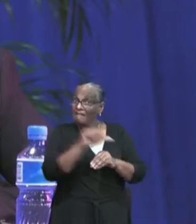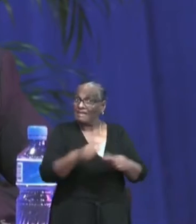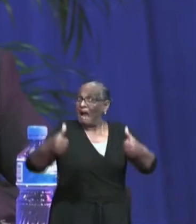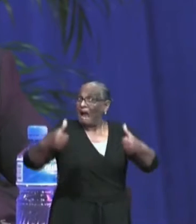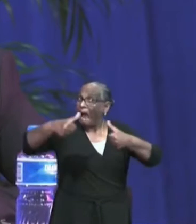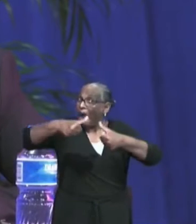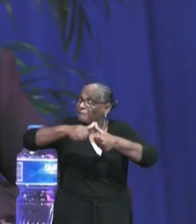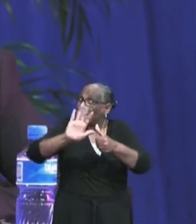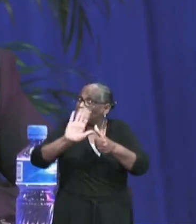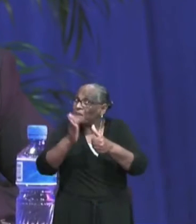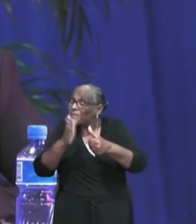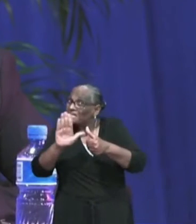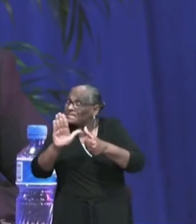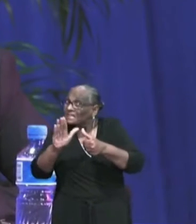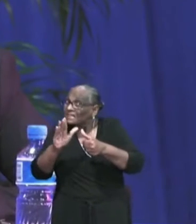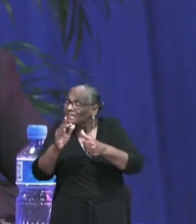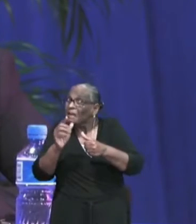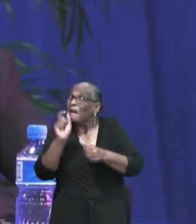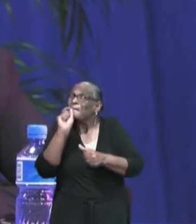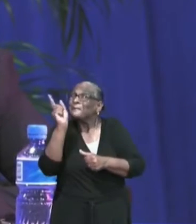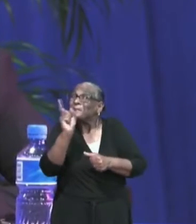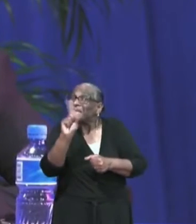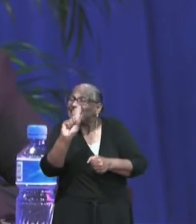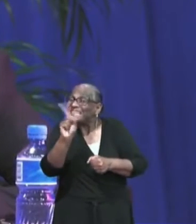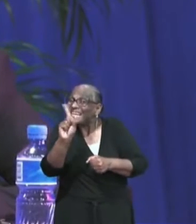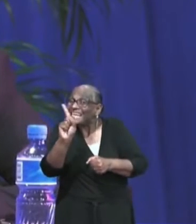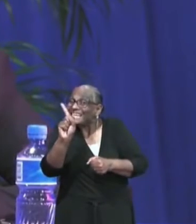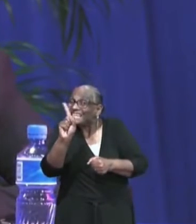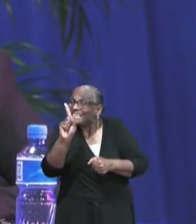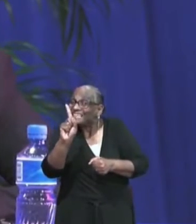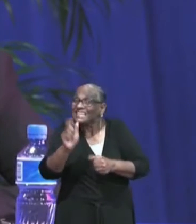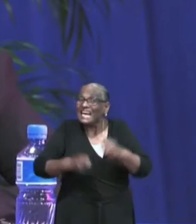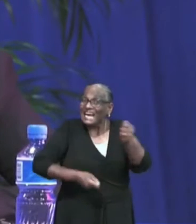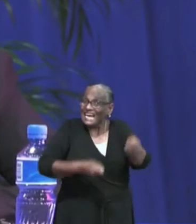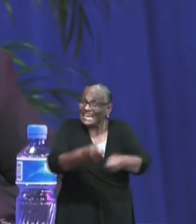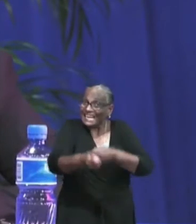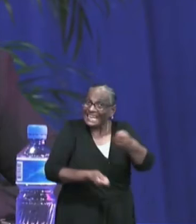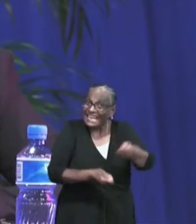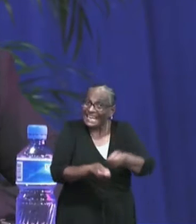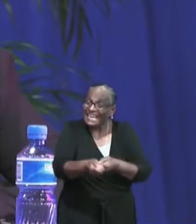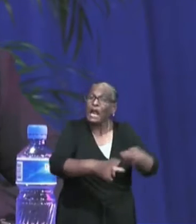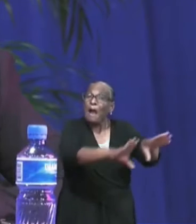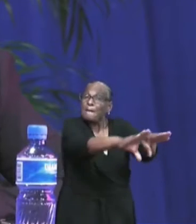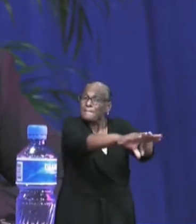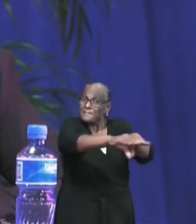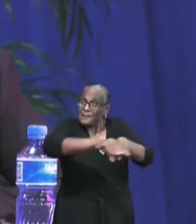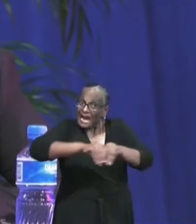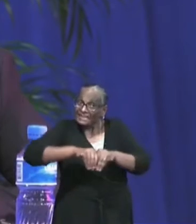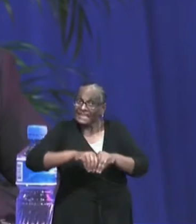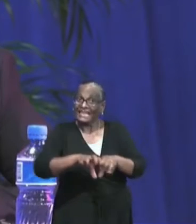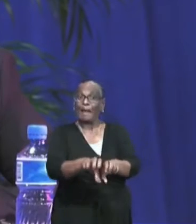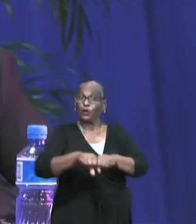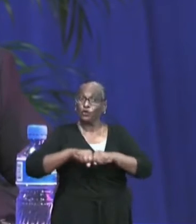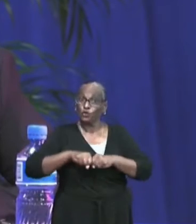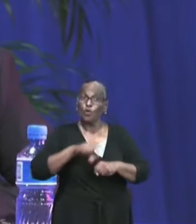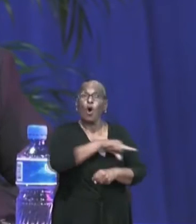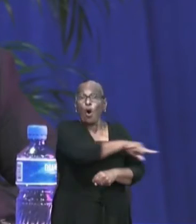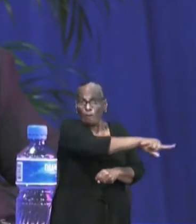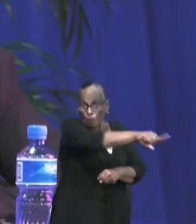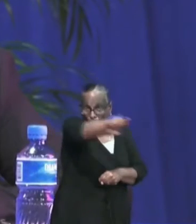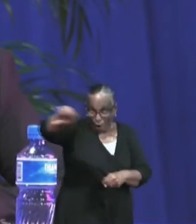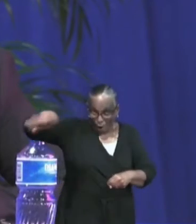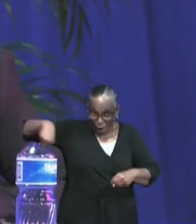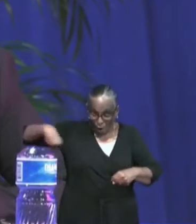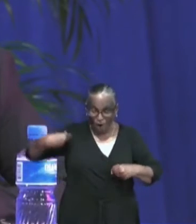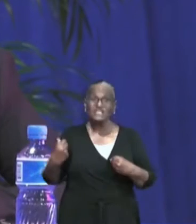gezondheid, Cleopatra Jesseren, gisteren op de reguliere persconferentie van de overheid. Ze zegt dat door de hoera-stemming